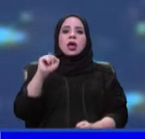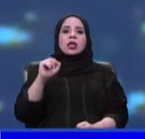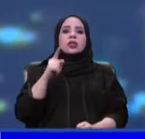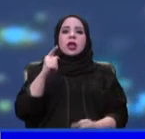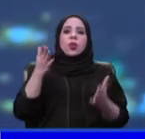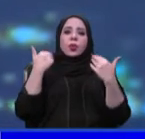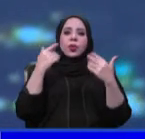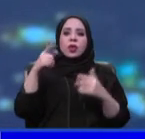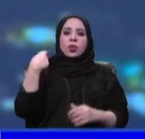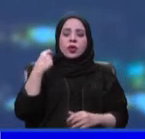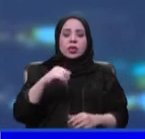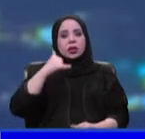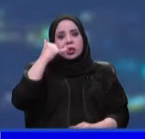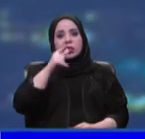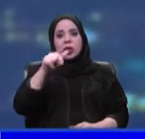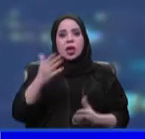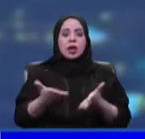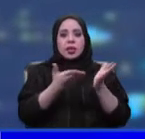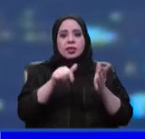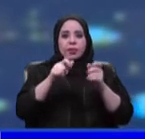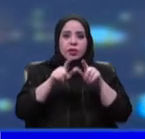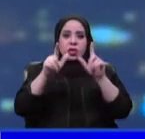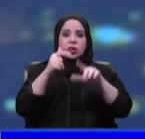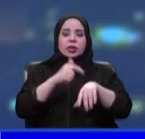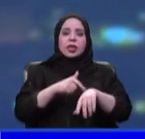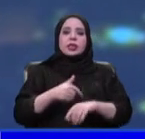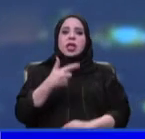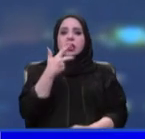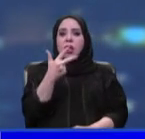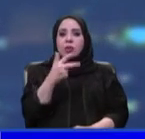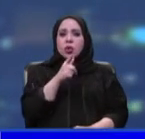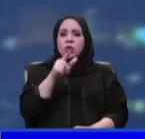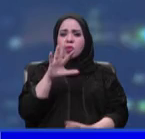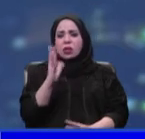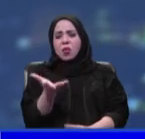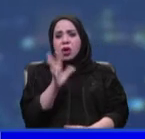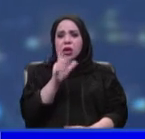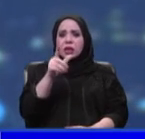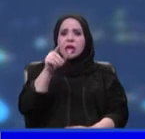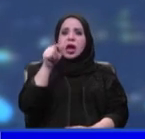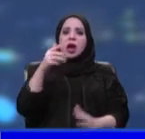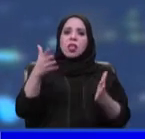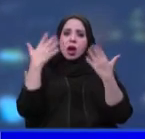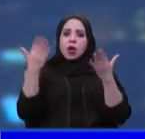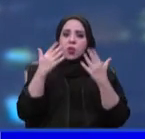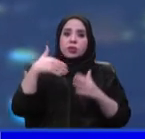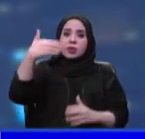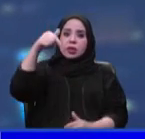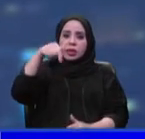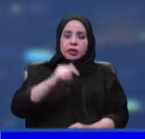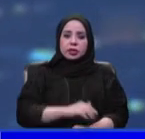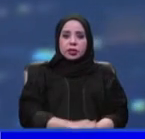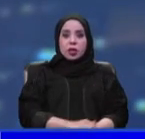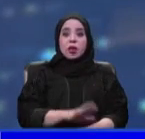بوزارة المواصلات والاتصالات. أهلا بك أستاذ في نشرة الأخبار. ما هي توقعاتكم حول حالة الطقس في الفترة